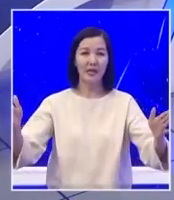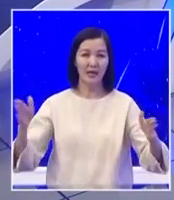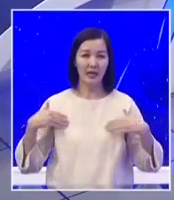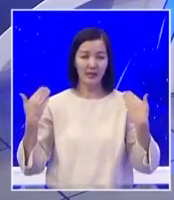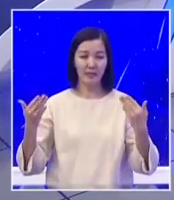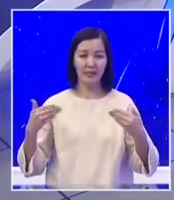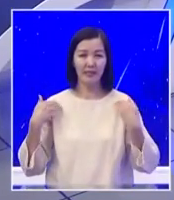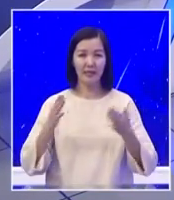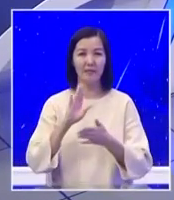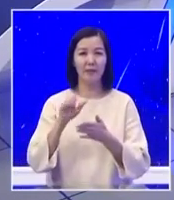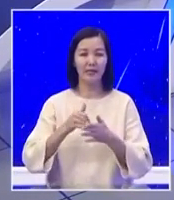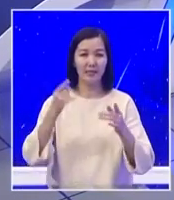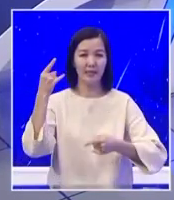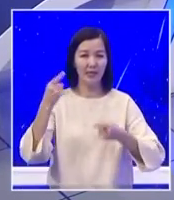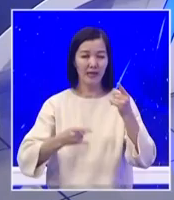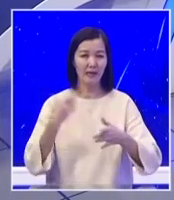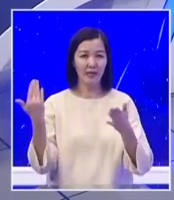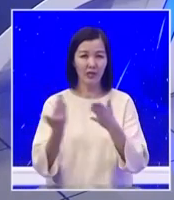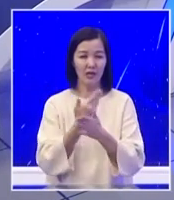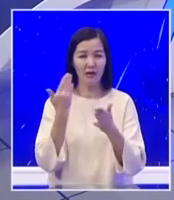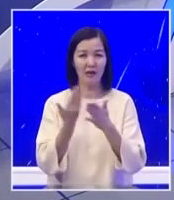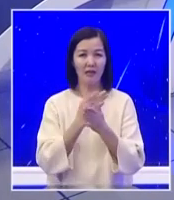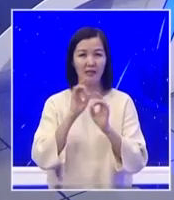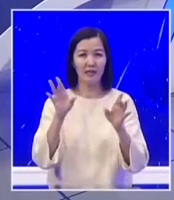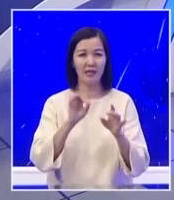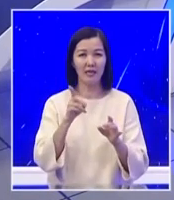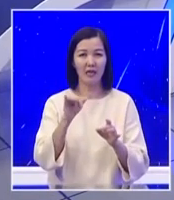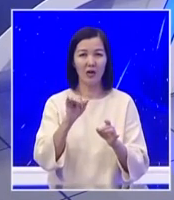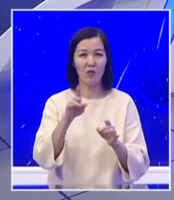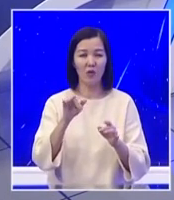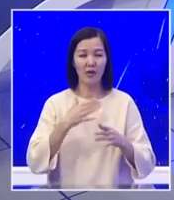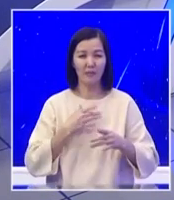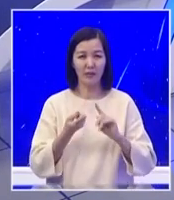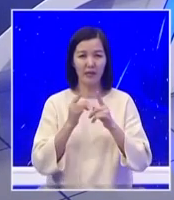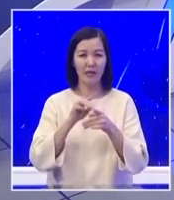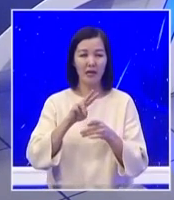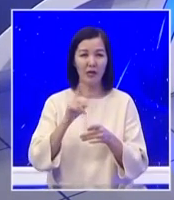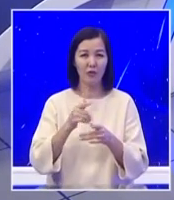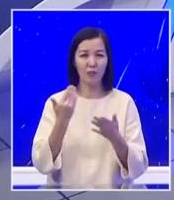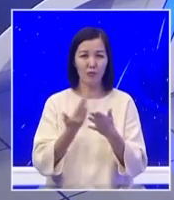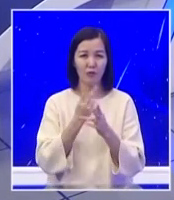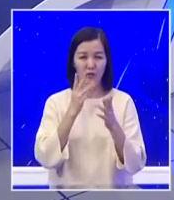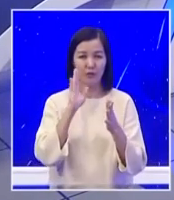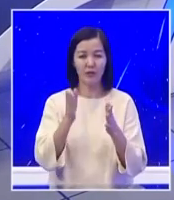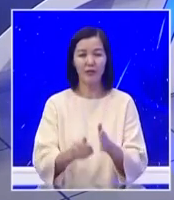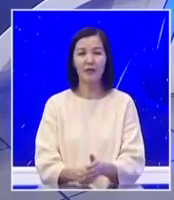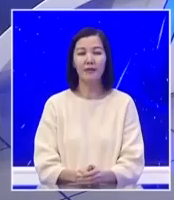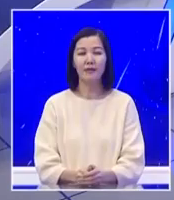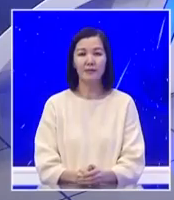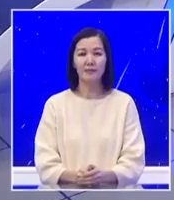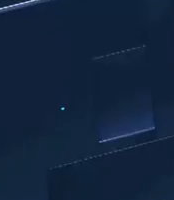Армысыздар, аймақтың басты арнасында қорытынды жаңалықтар. Студияда Гауһар Муса, сурд аудармада Айгүл Жұмашқызы. Қымбатты көрермен, бүгін көретіндеріңіз.